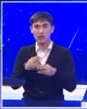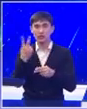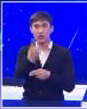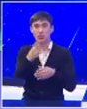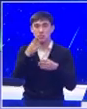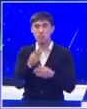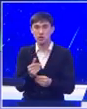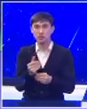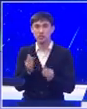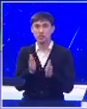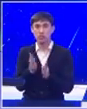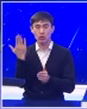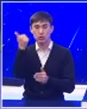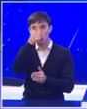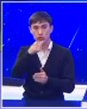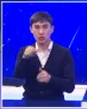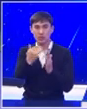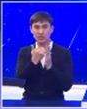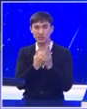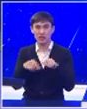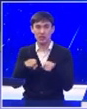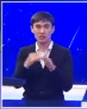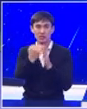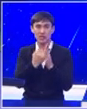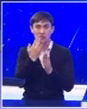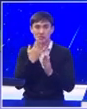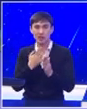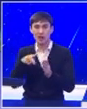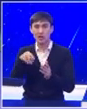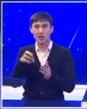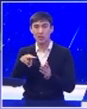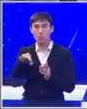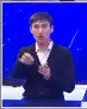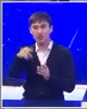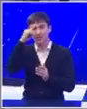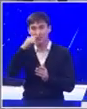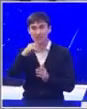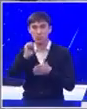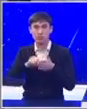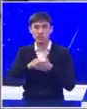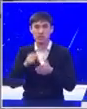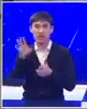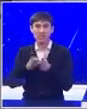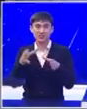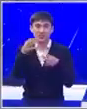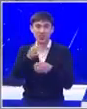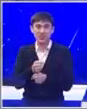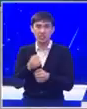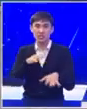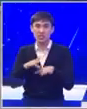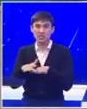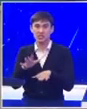меньше прошлогодних показателей. Такую статистику приводит Национальная лига ломбардов Казахстана. Причиной резкого сокращения их деятельности